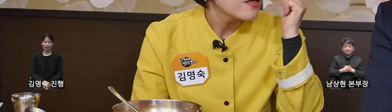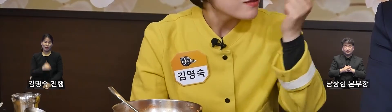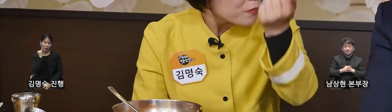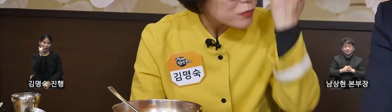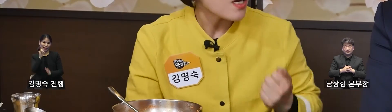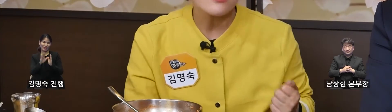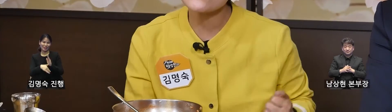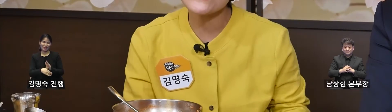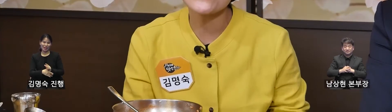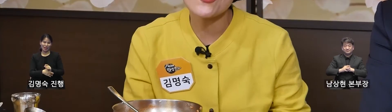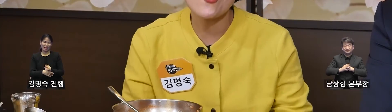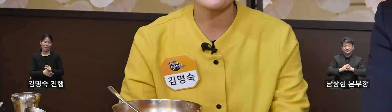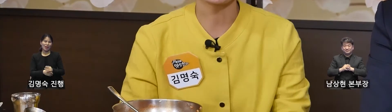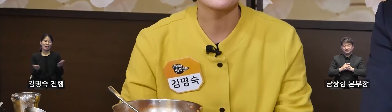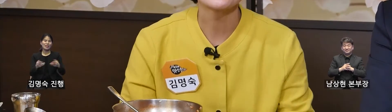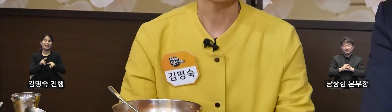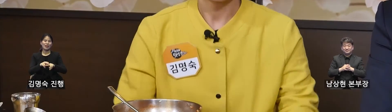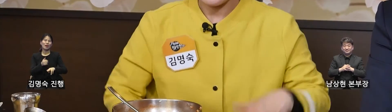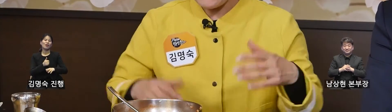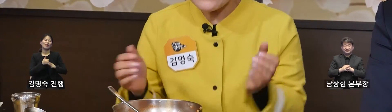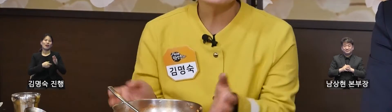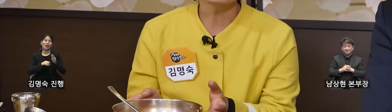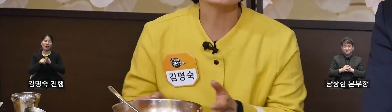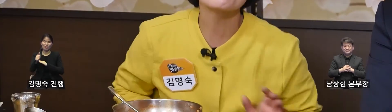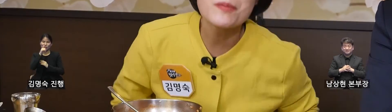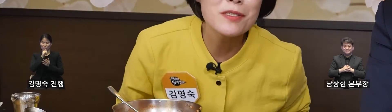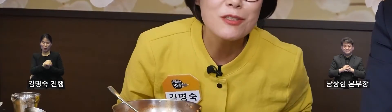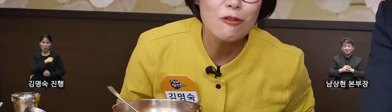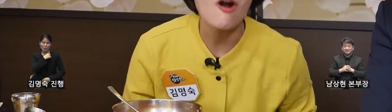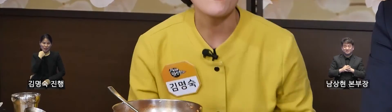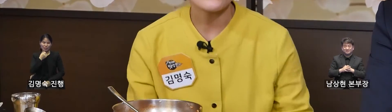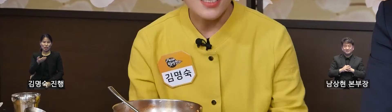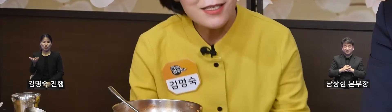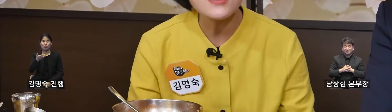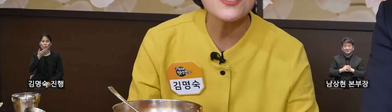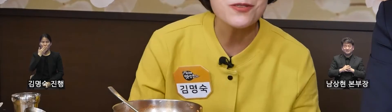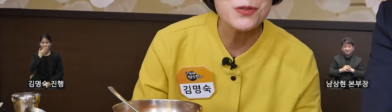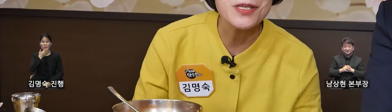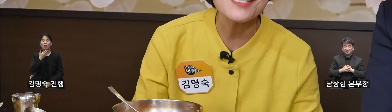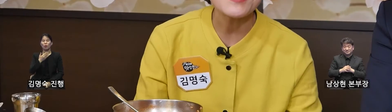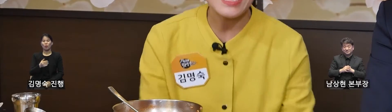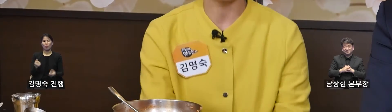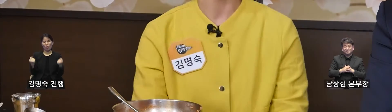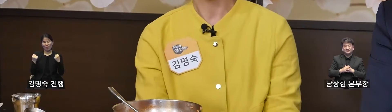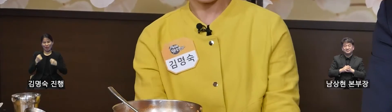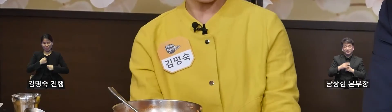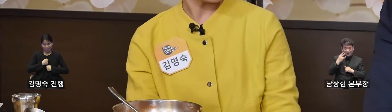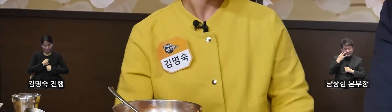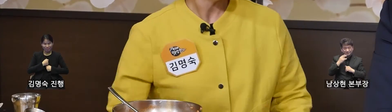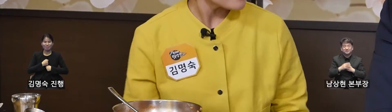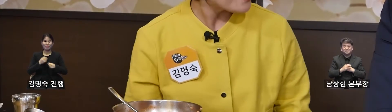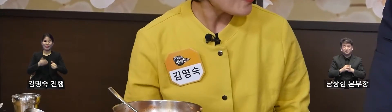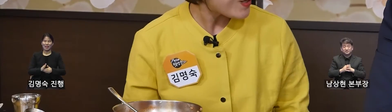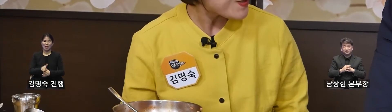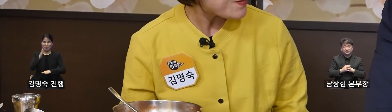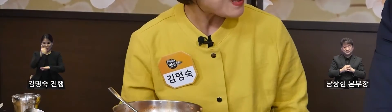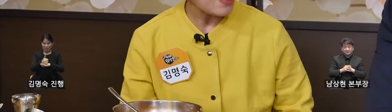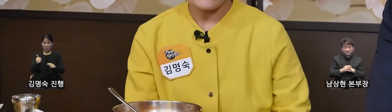코라면 나가실 수 있도록 건강. 네. 자, 맛있는 국밥 드시고 건강 잘 챙기셨으면 좋겠습니다. 네. 자, 이제 끝